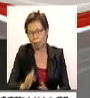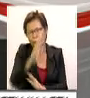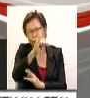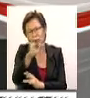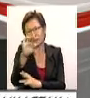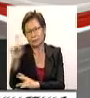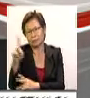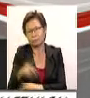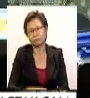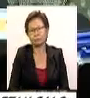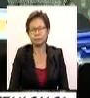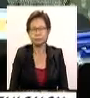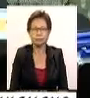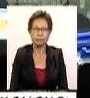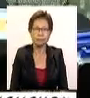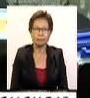ISED.